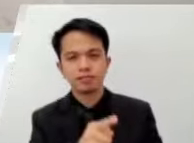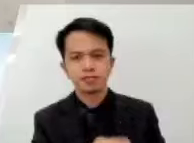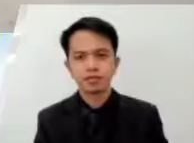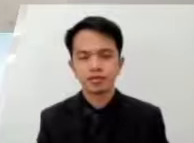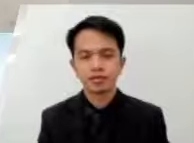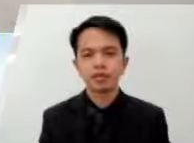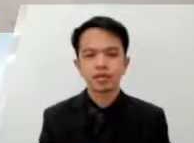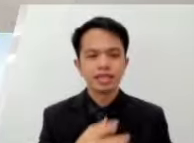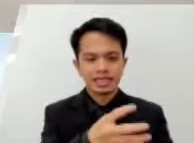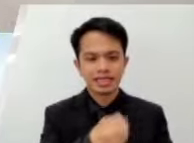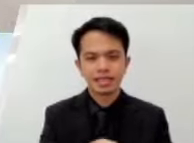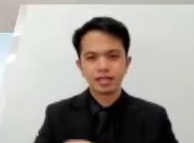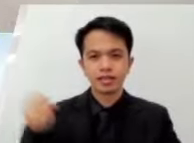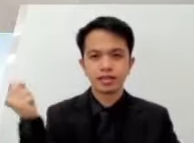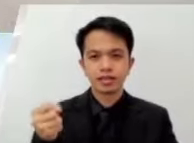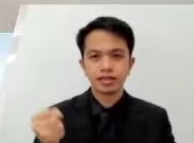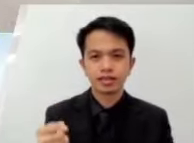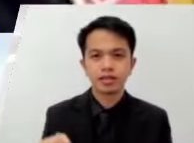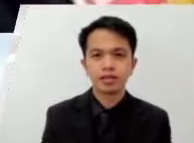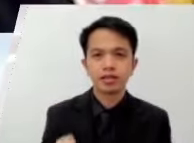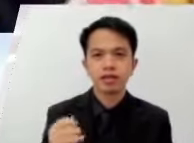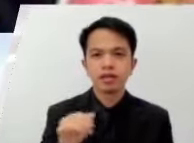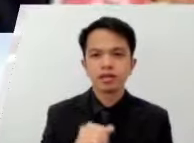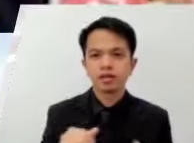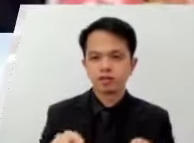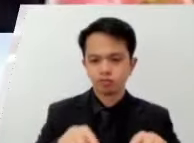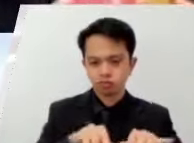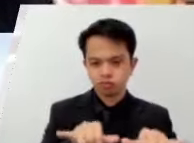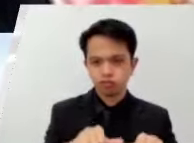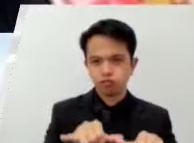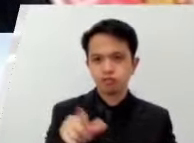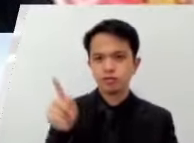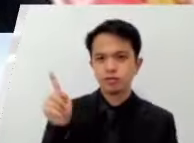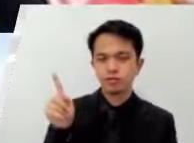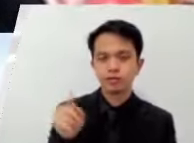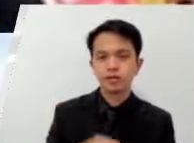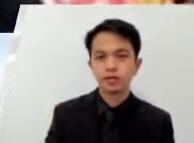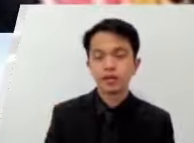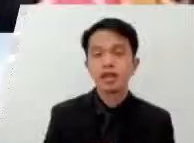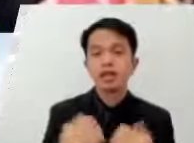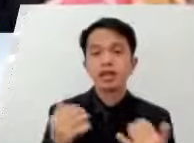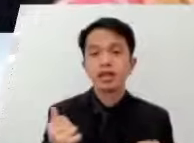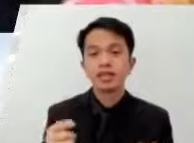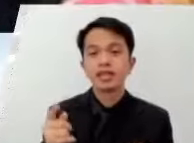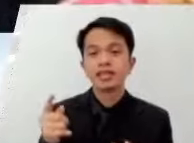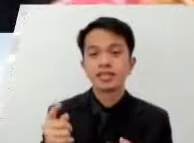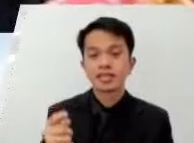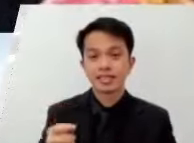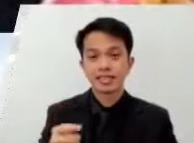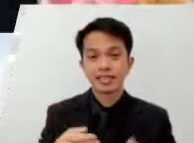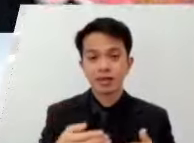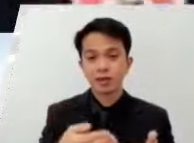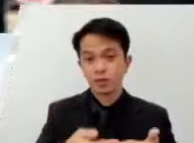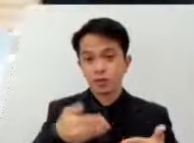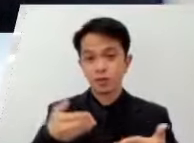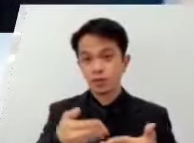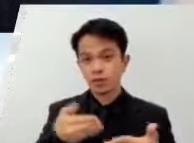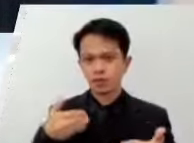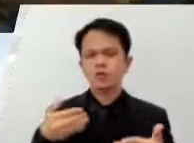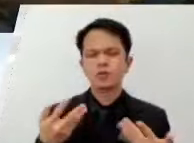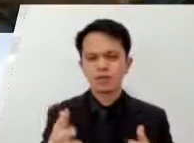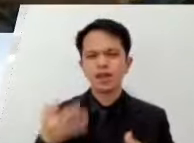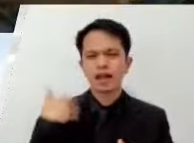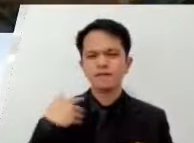mahigit 20 pulgada ang haba. Lumalabas na isang araw bago ang pananaga, nagkaroon na ng alitan ng suspect at mga